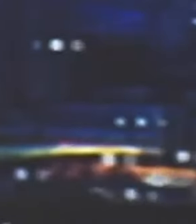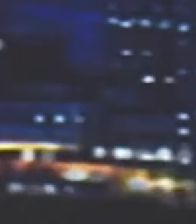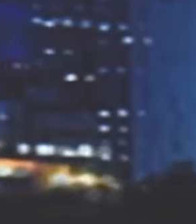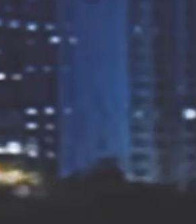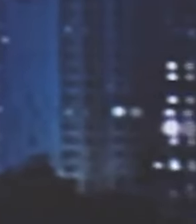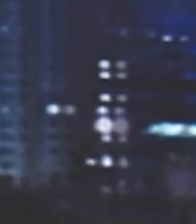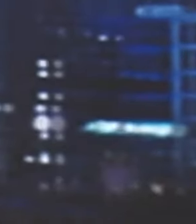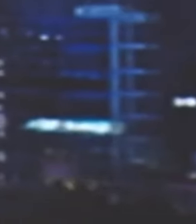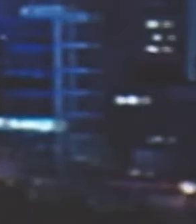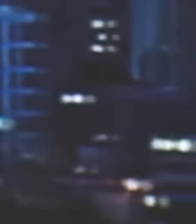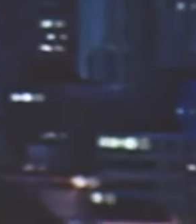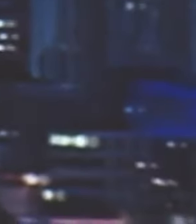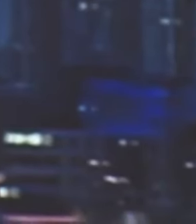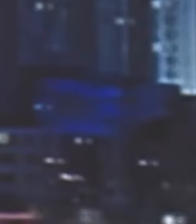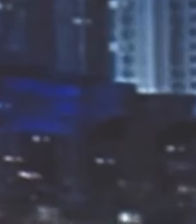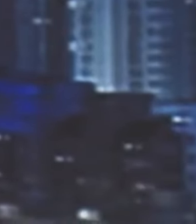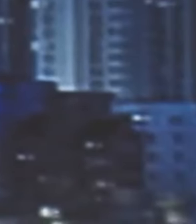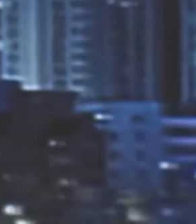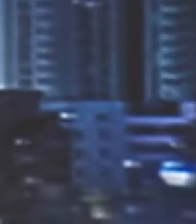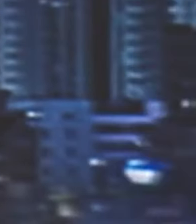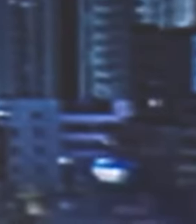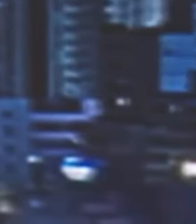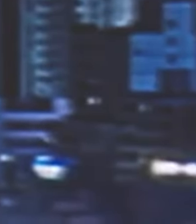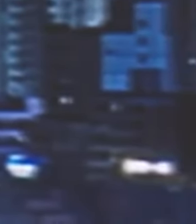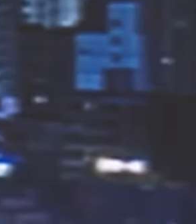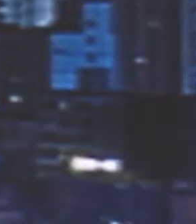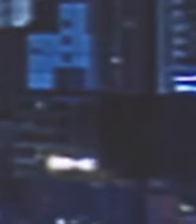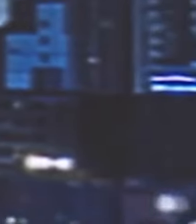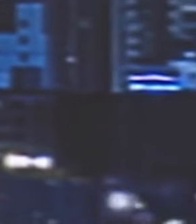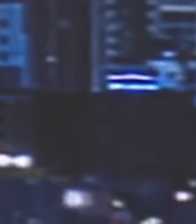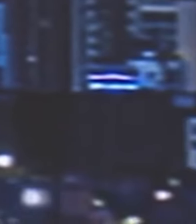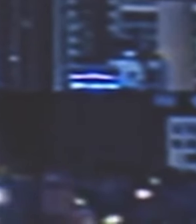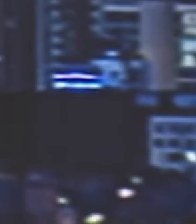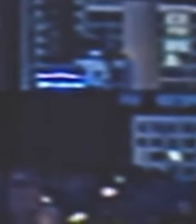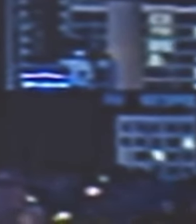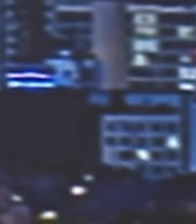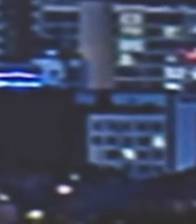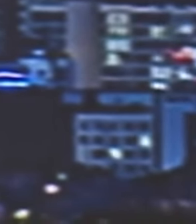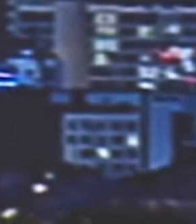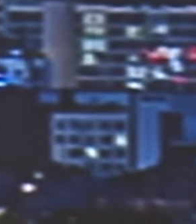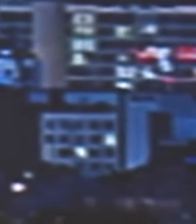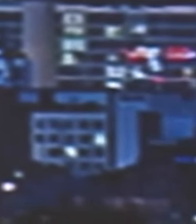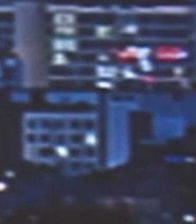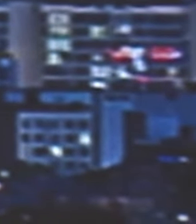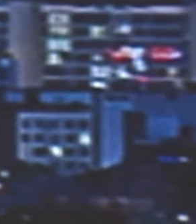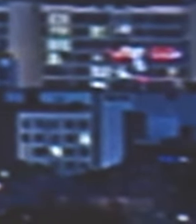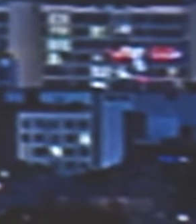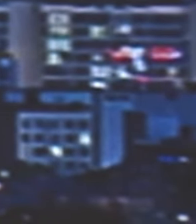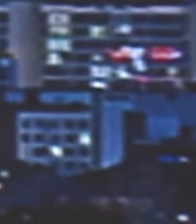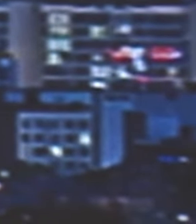JTBC 뉴스를 시청해 주신 여러분 고맙습니다. 저희는 저녁 6시 50분 뉴스룸에서 뵙겠습니다.